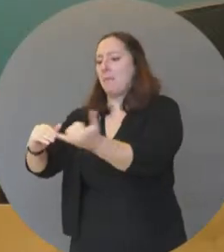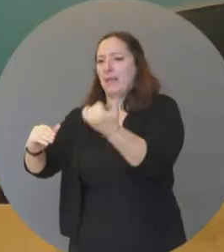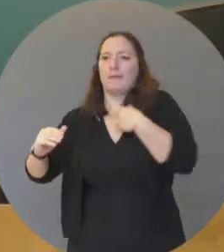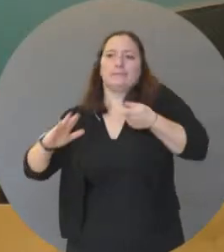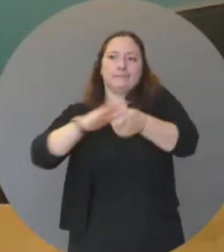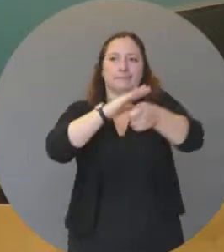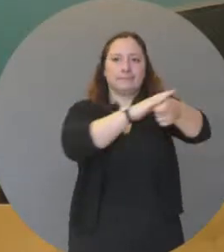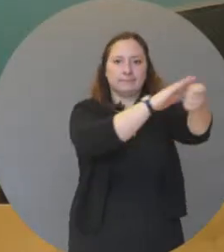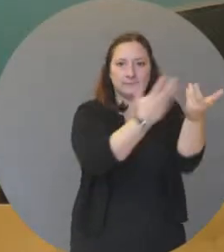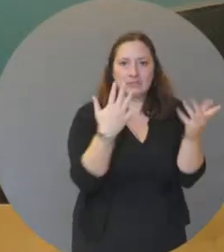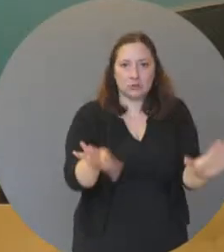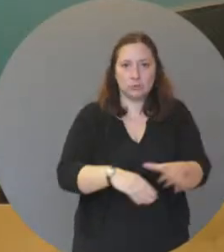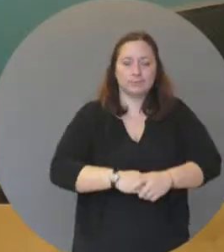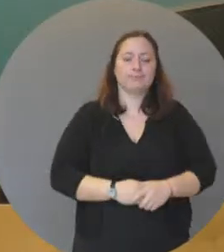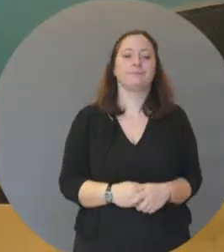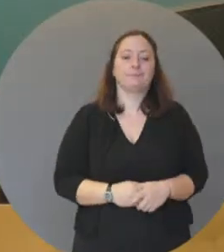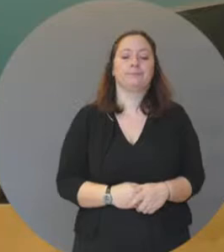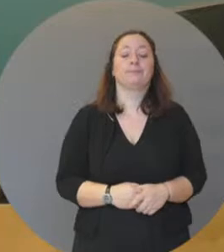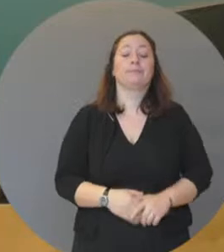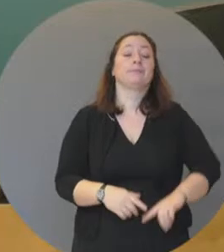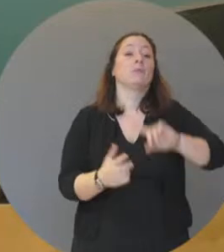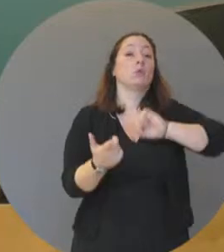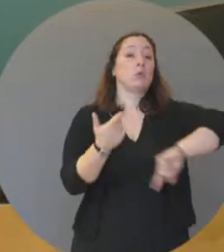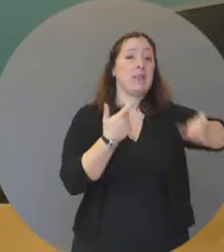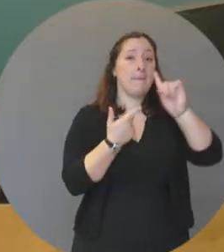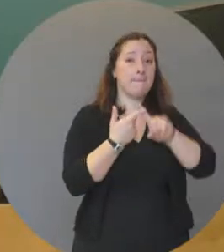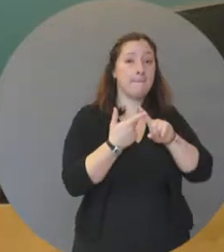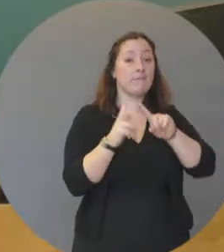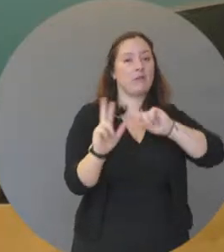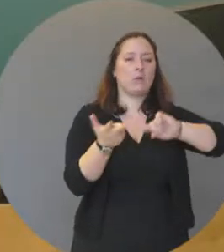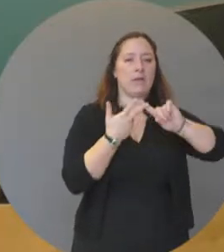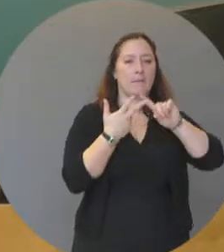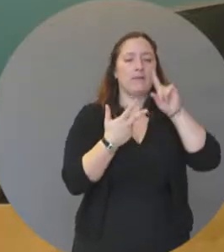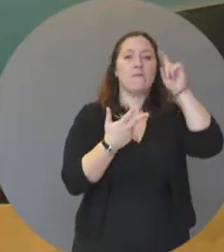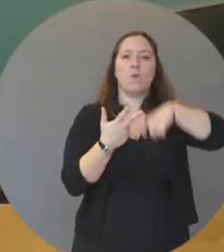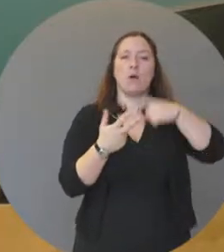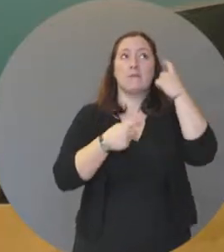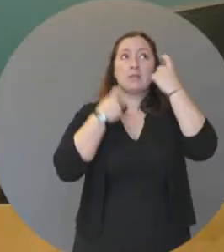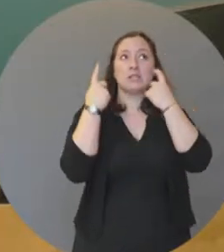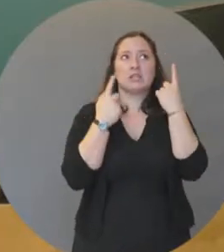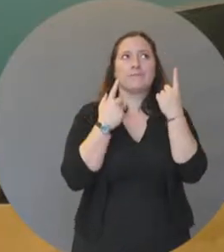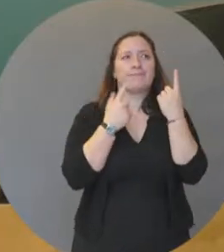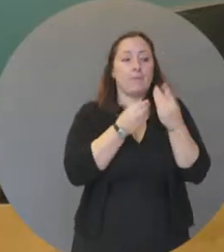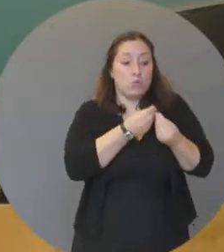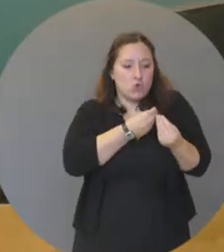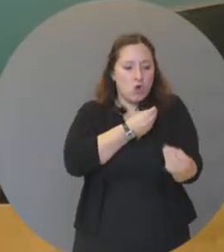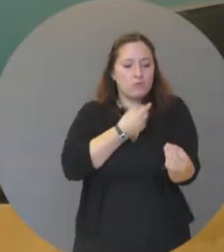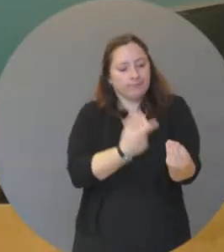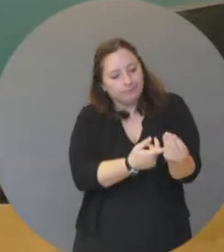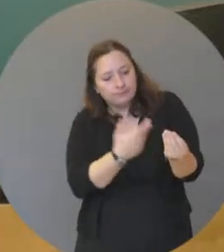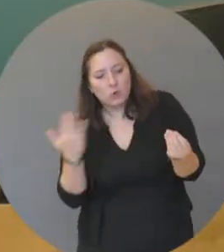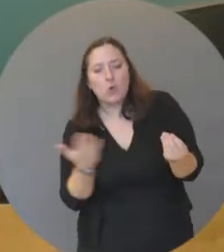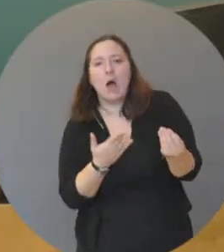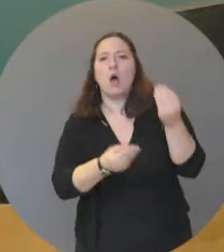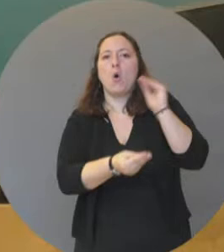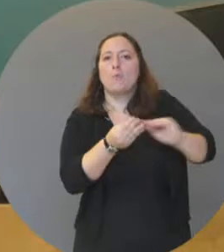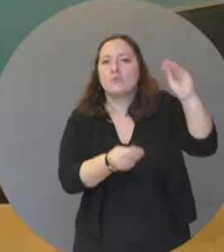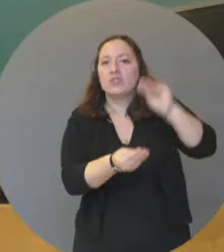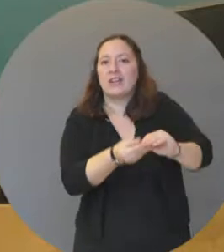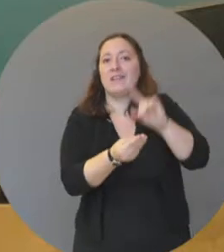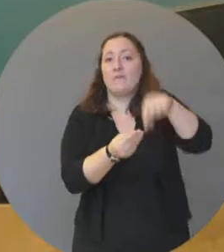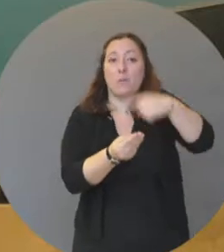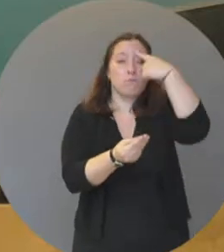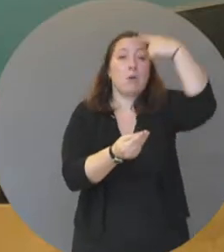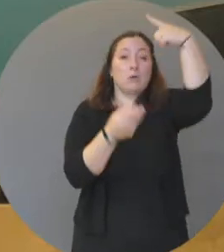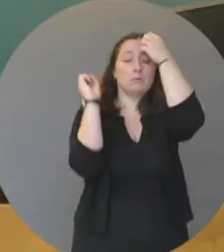de s'interroger sur la nature des protections en lien notamment avec des objectifs déco durabilité